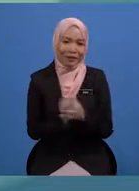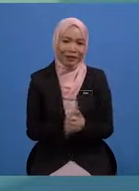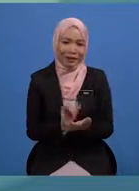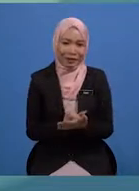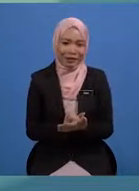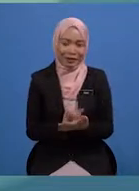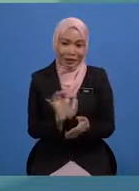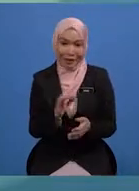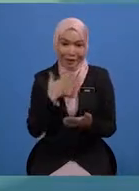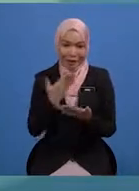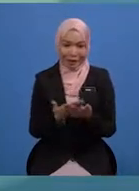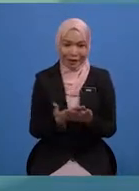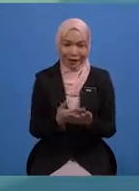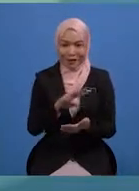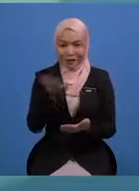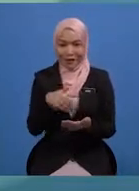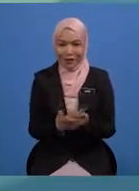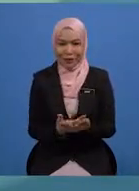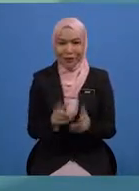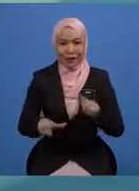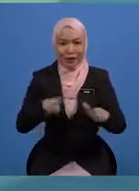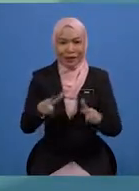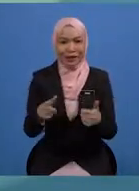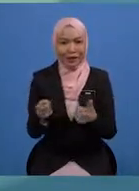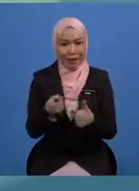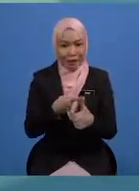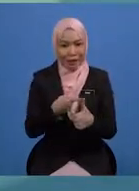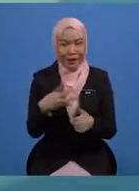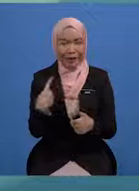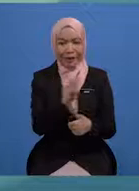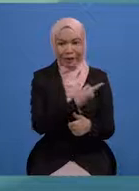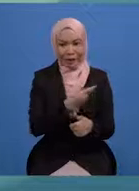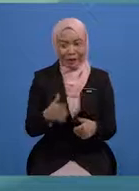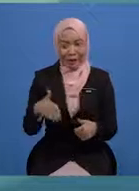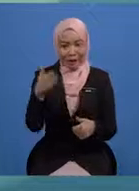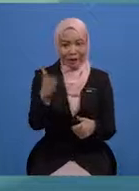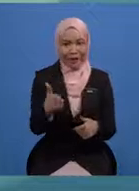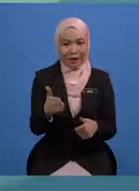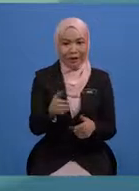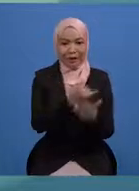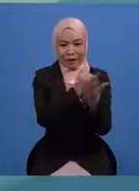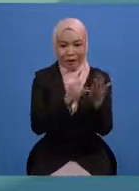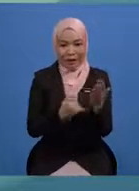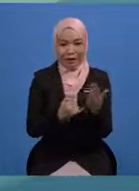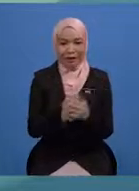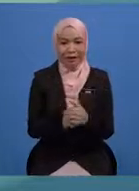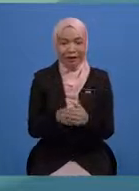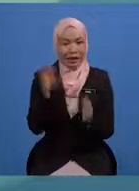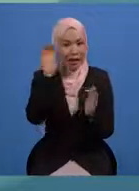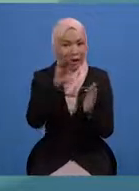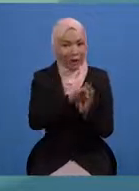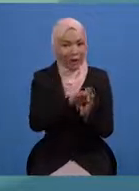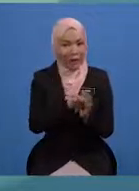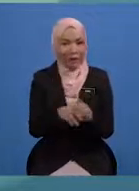Baiklah, murid-murid. Langkah yang pertama, kita akan melakarkan gambar landscape